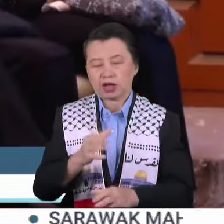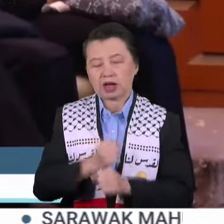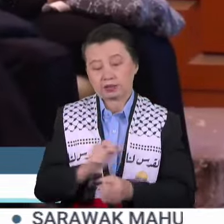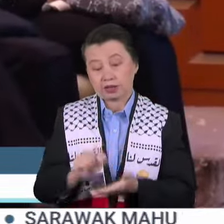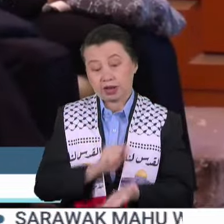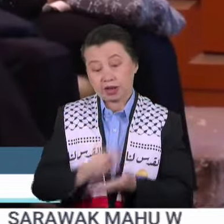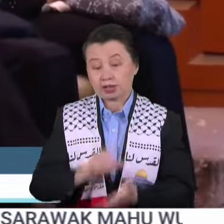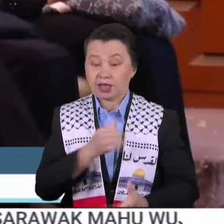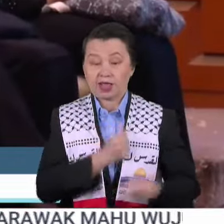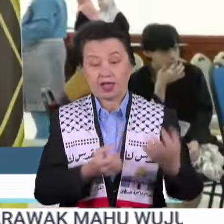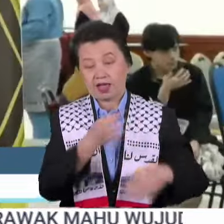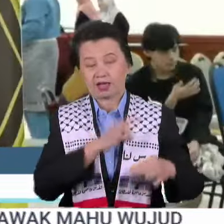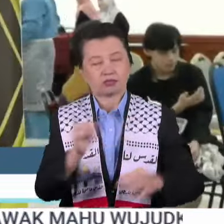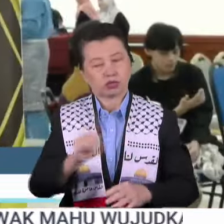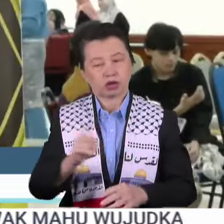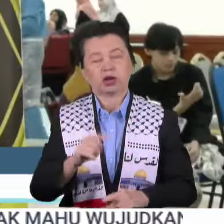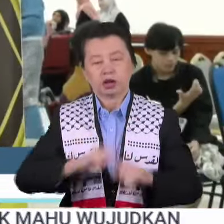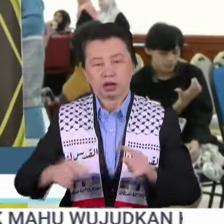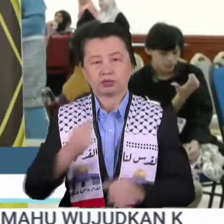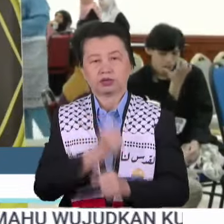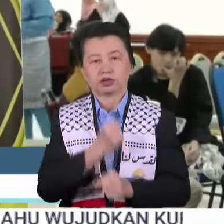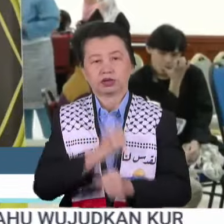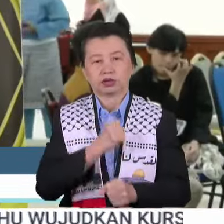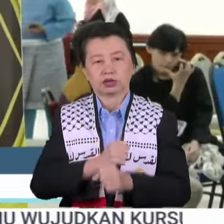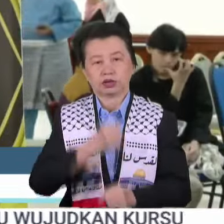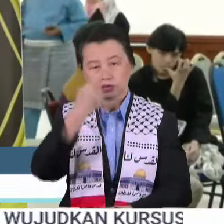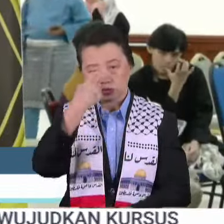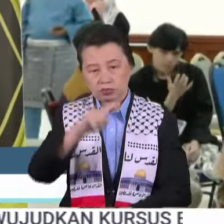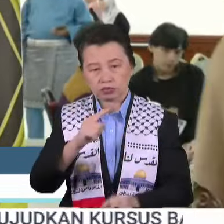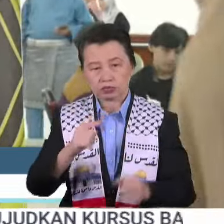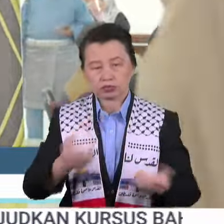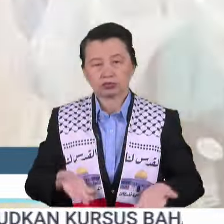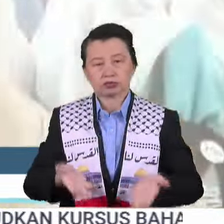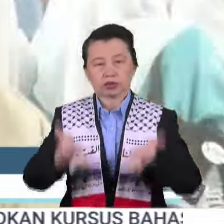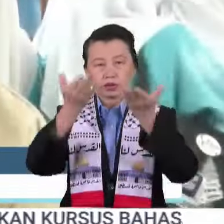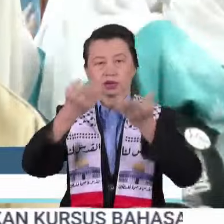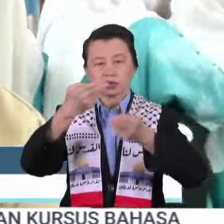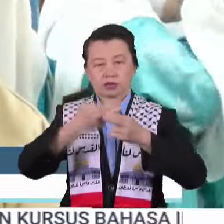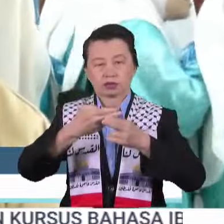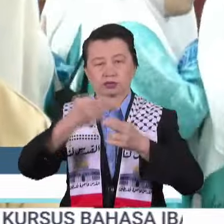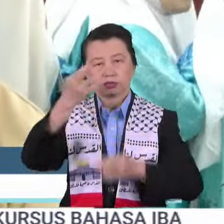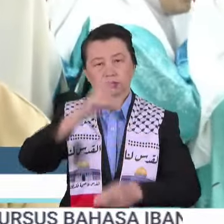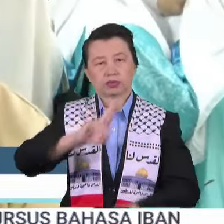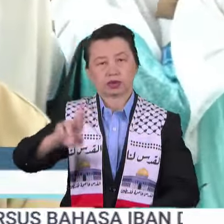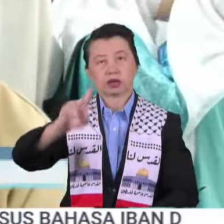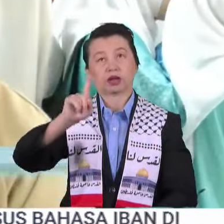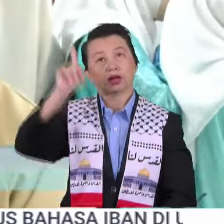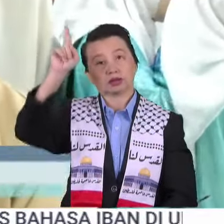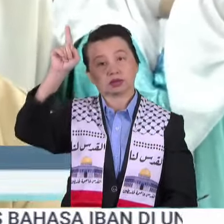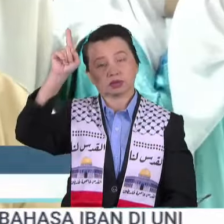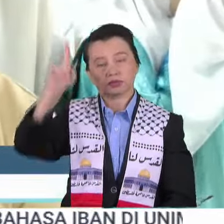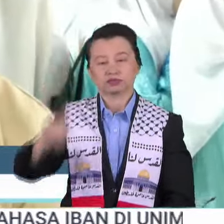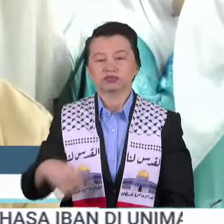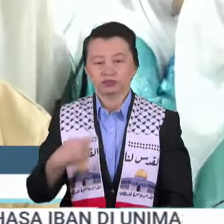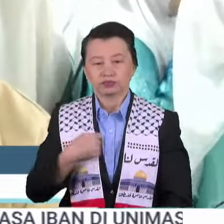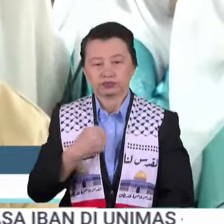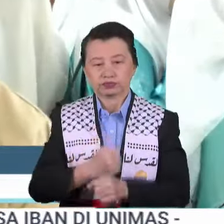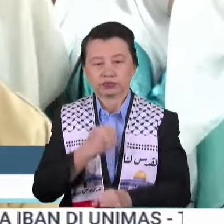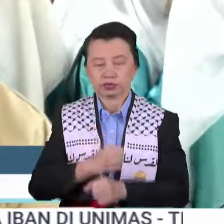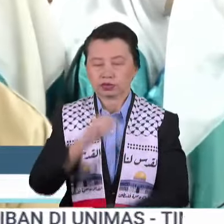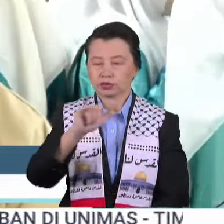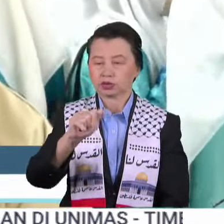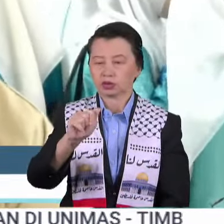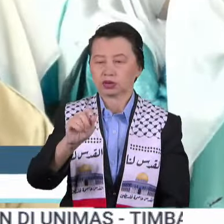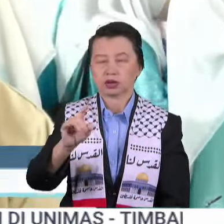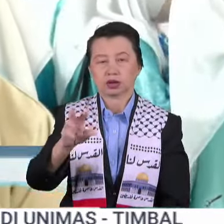hari kita bekerja, tetapi kerana kerja bekerja untuk mengangkat agama Allah. Supaya Yadim ini menjadi organisasi dakwah yang lebih